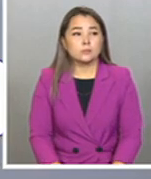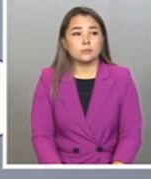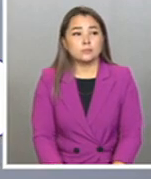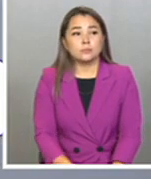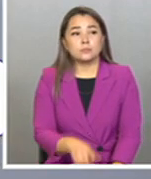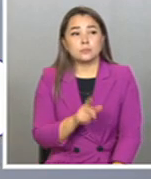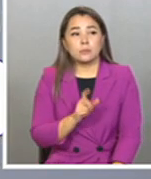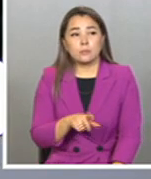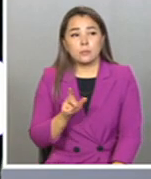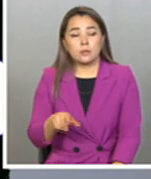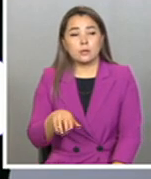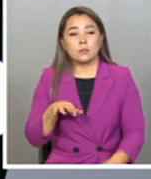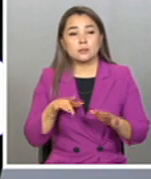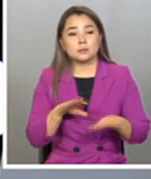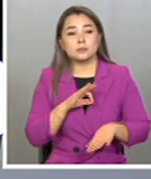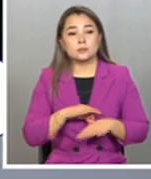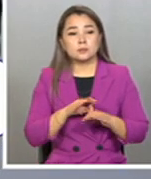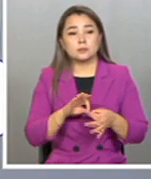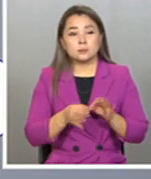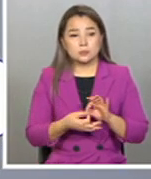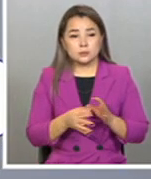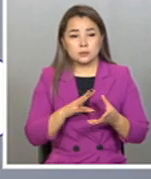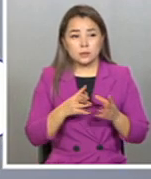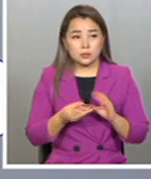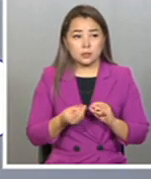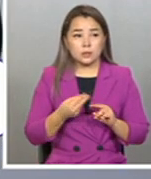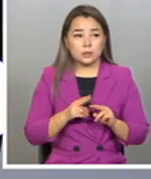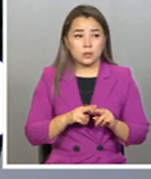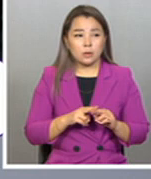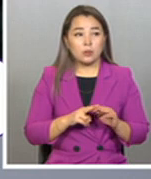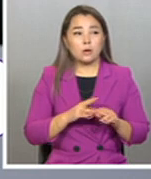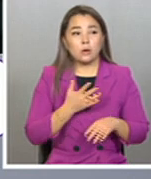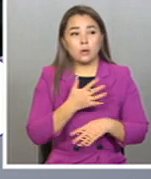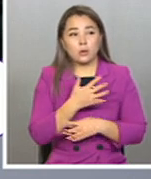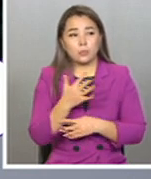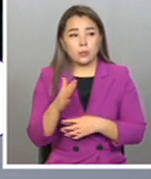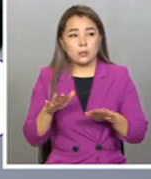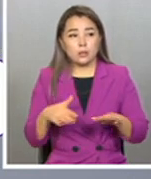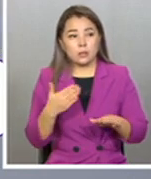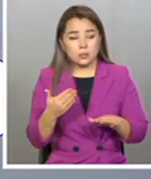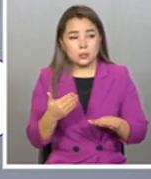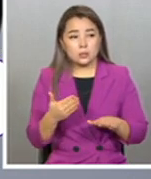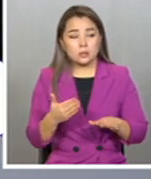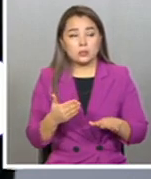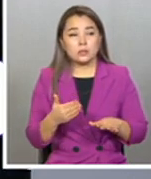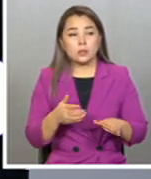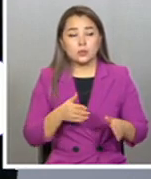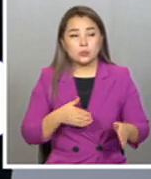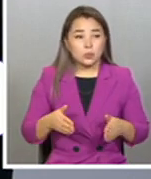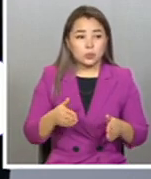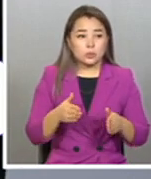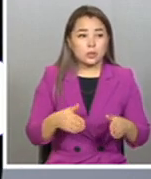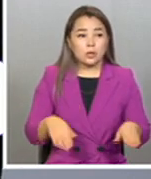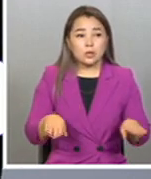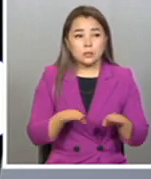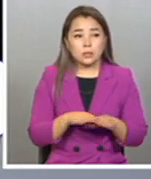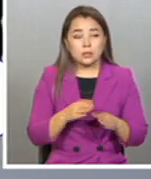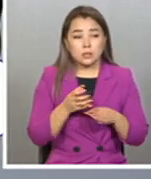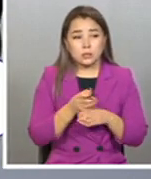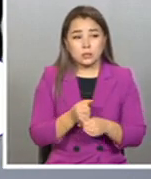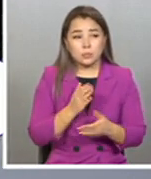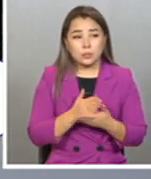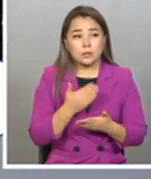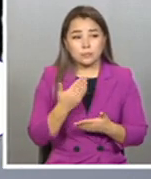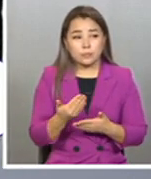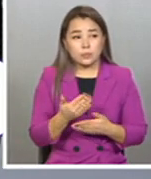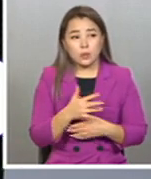Адамдардың іс-әрекетінің климатқа ықпалын, негізінен орман жолақтарын азайту үшін, климатқа ықпалын азайту үшін